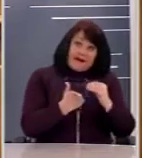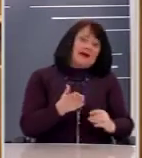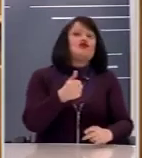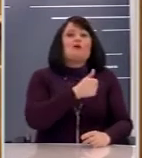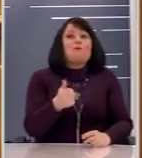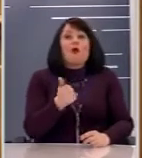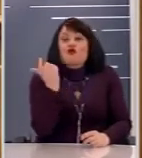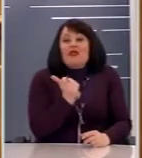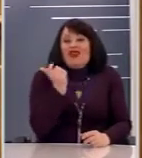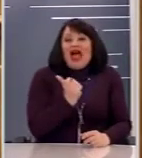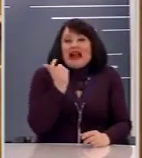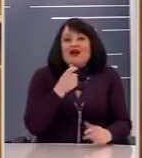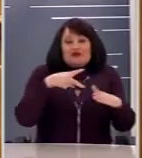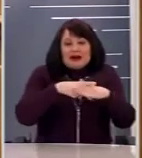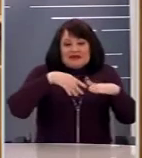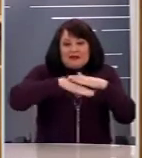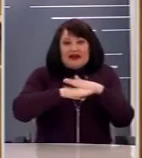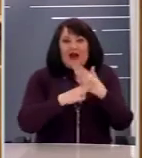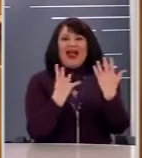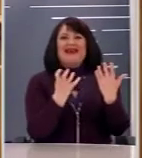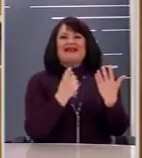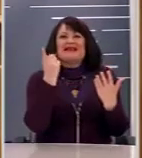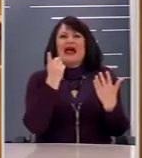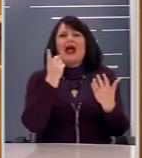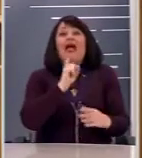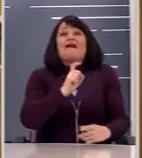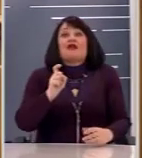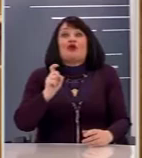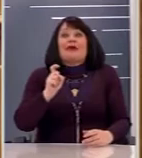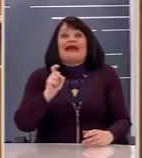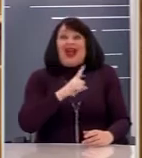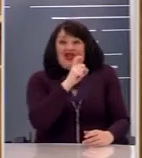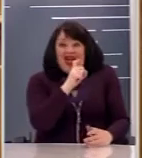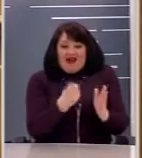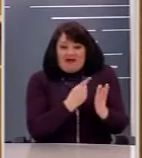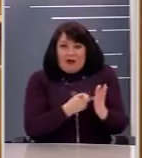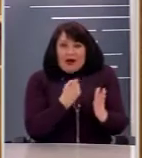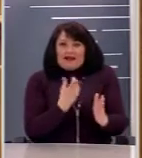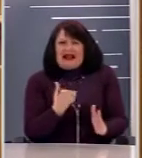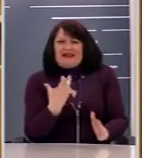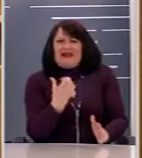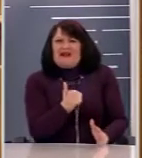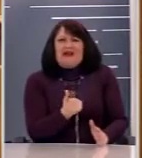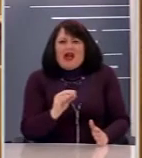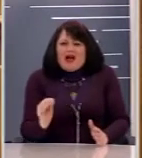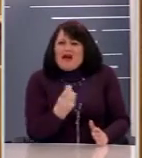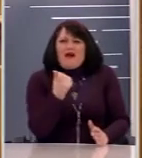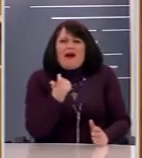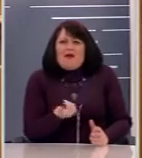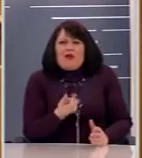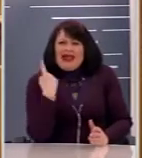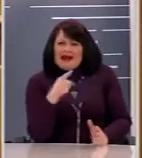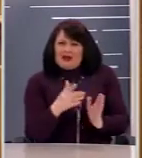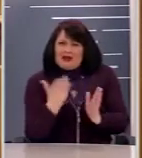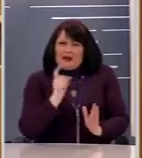ένα δάνειο της Πειραιώς ήταν πάνω από 90 εκατομμύρια. Και είχε 10 δάνεια τέτοια. Και άλλα περιουσιακά στοιχεία τόσο. Και αποτιμάται η περιουσία του στα